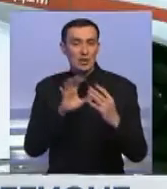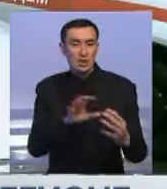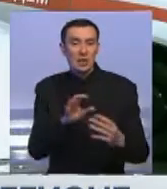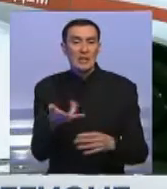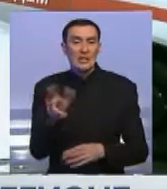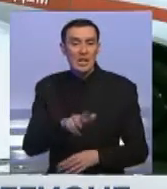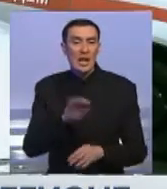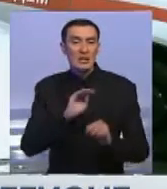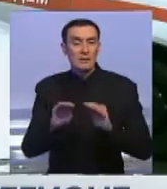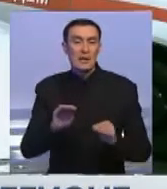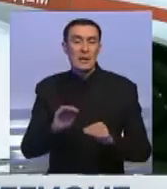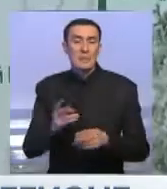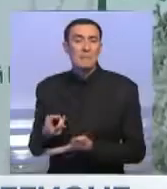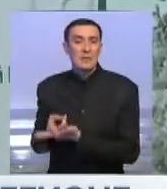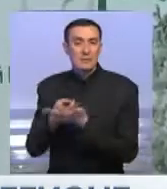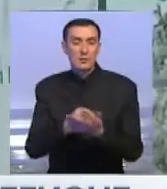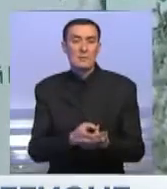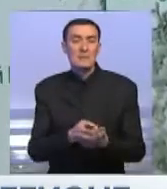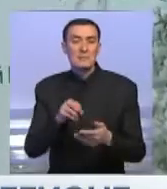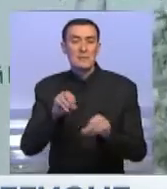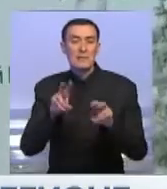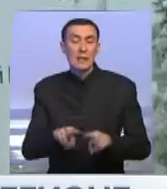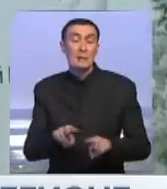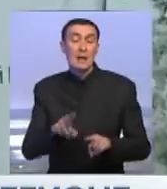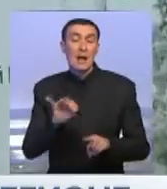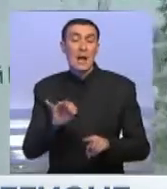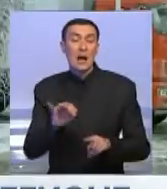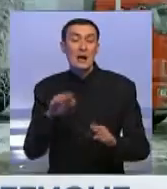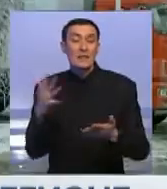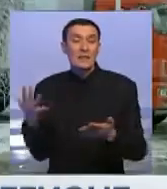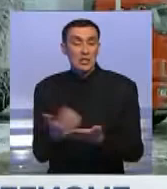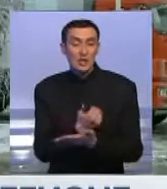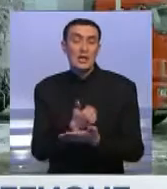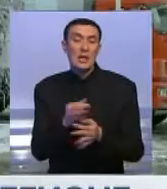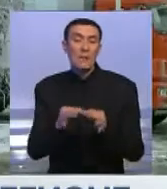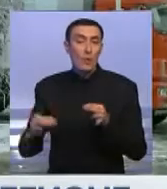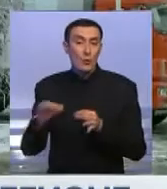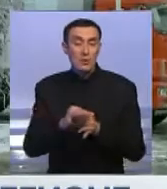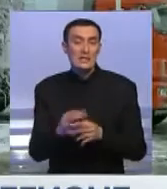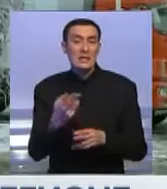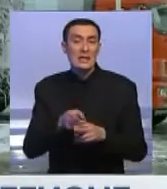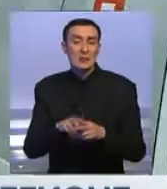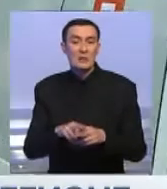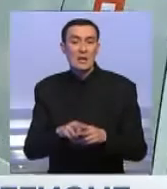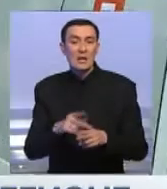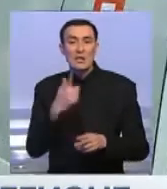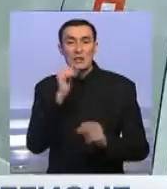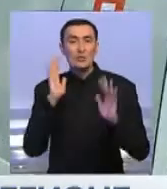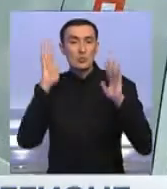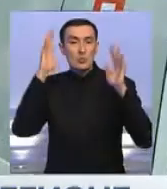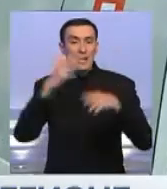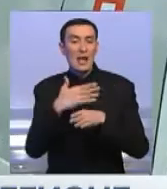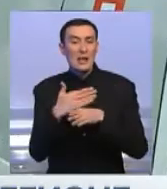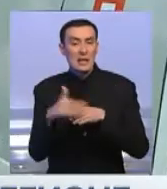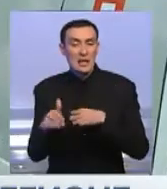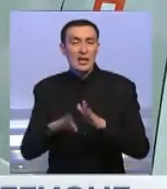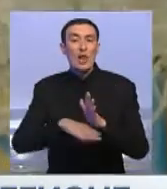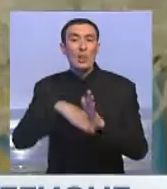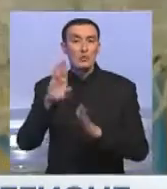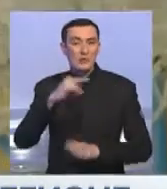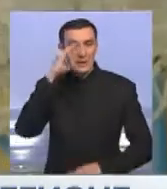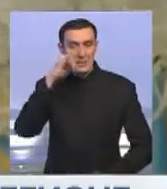которых оснащены передвижными флюороустановками. А в копилке достижений сферы – признание инсультного отделения лучшим в